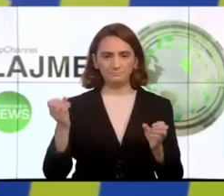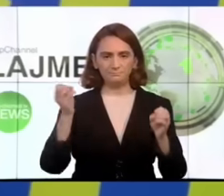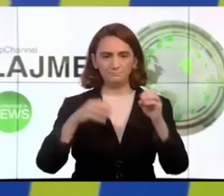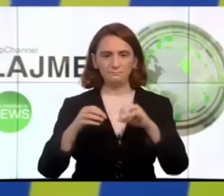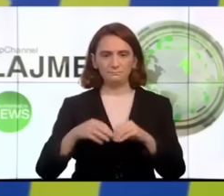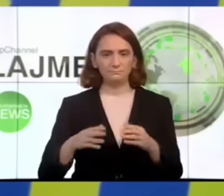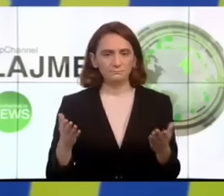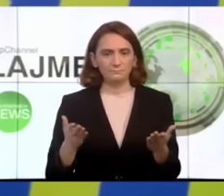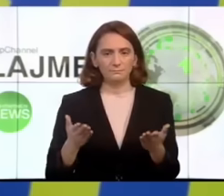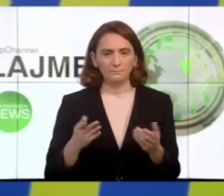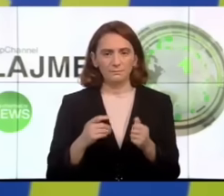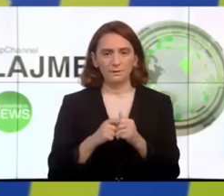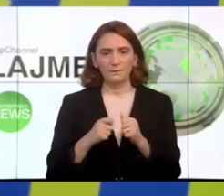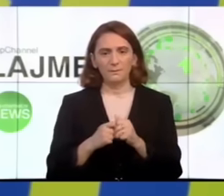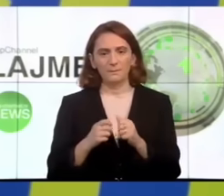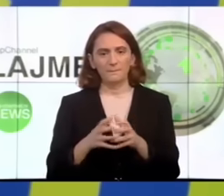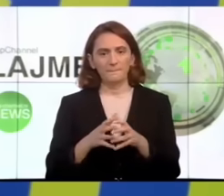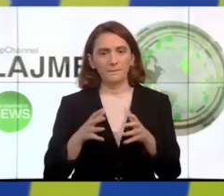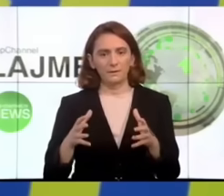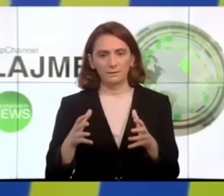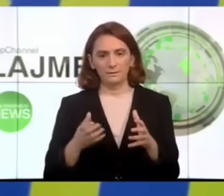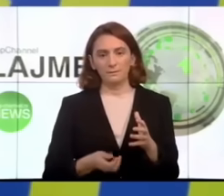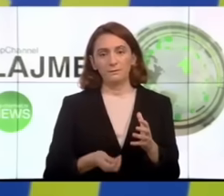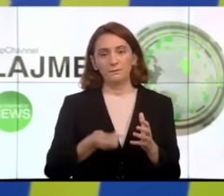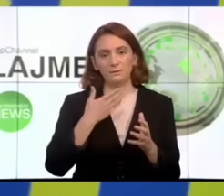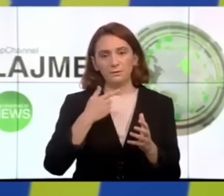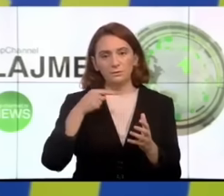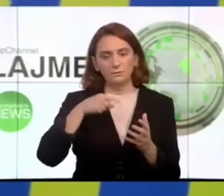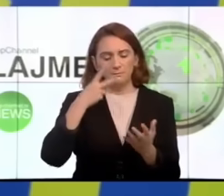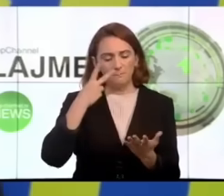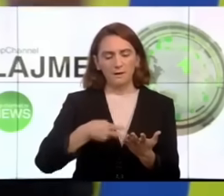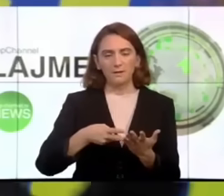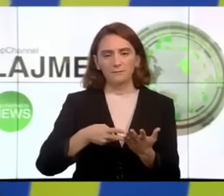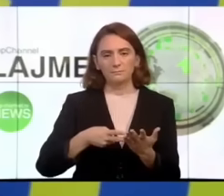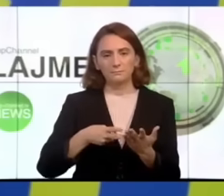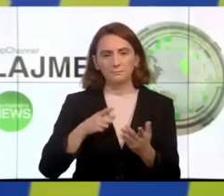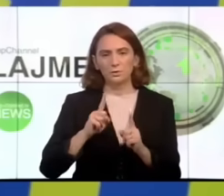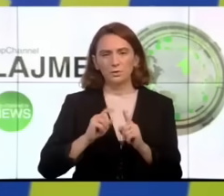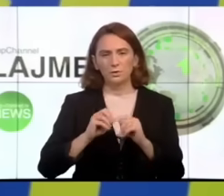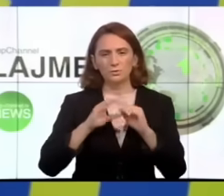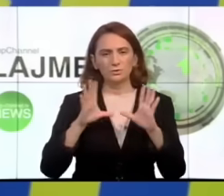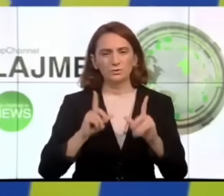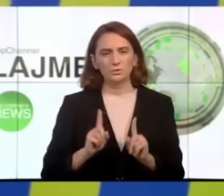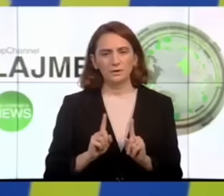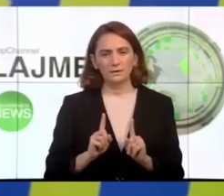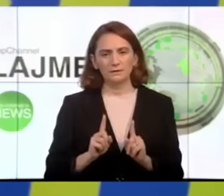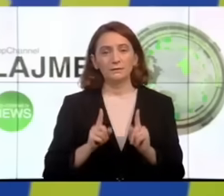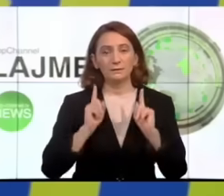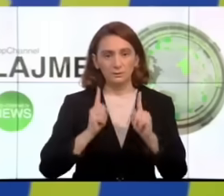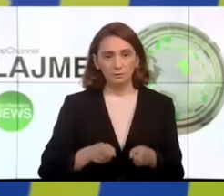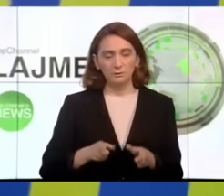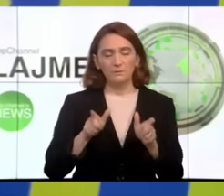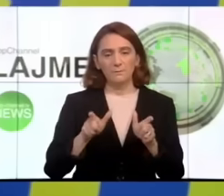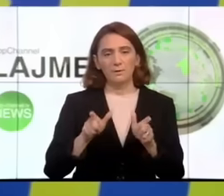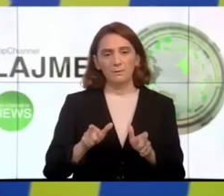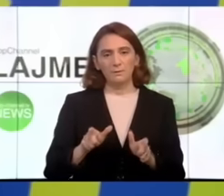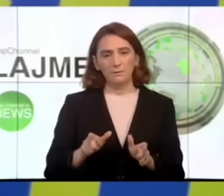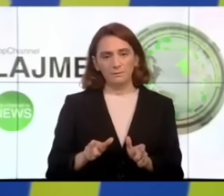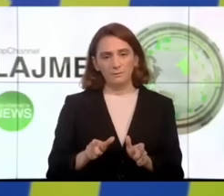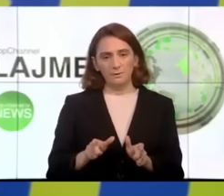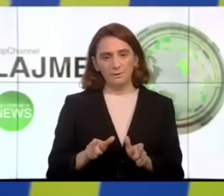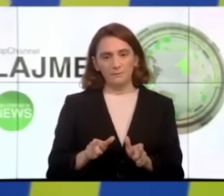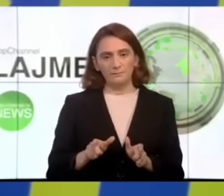i lloj-lloj imazheve që normalisht nuk kanë punë në mjedisin e përbashkët, i